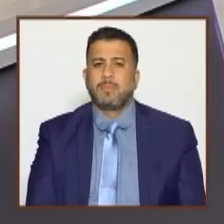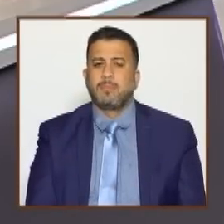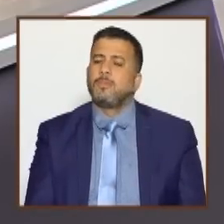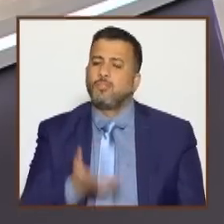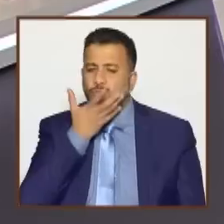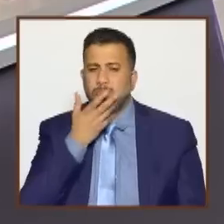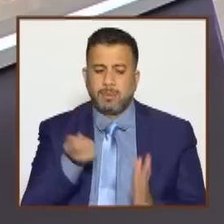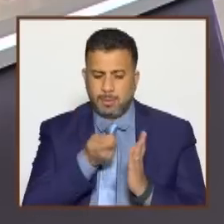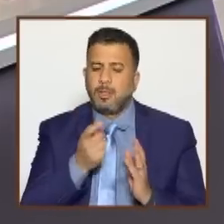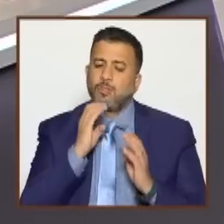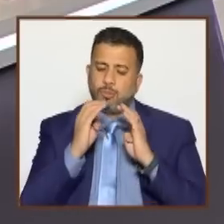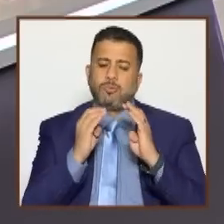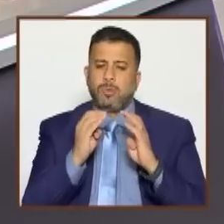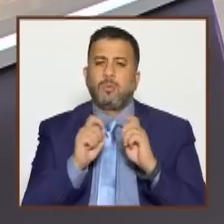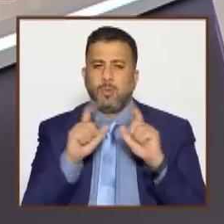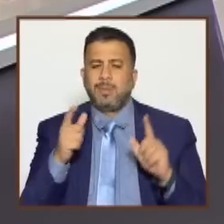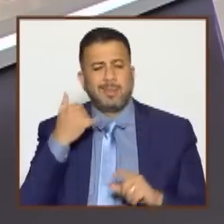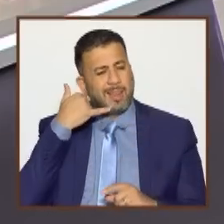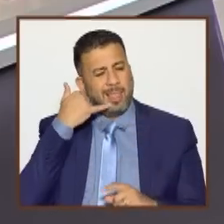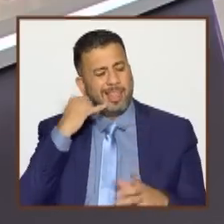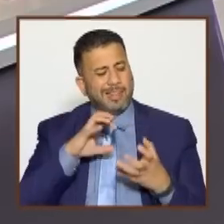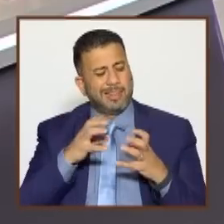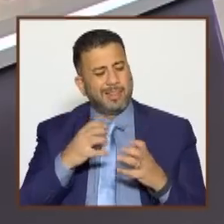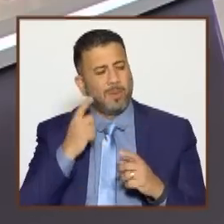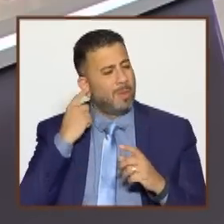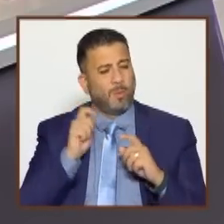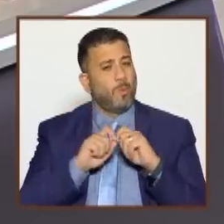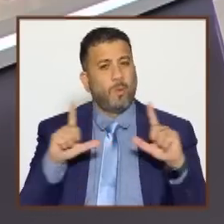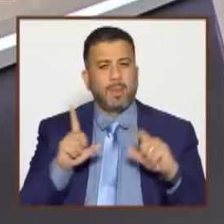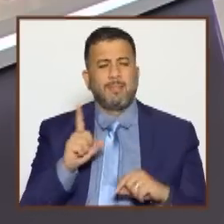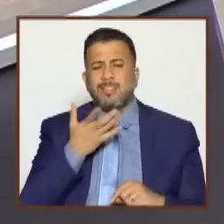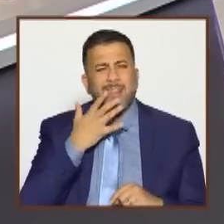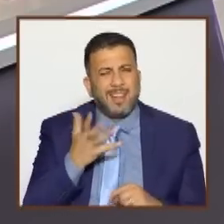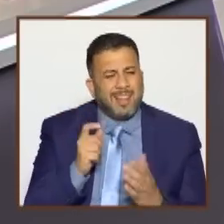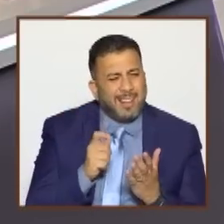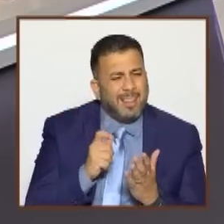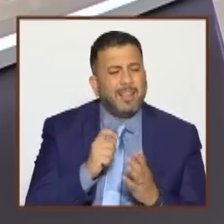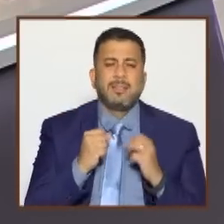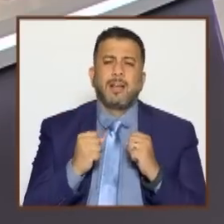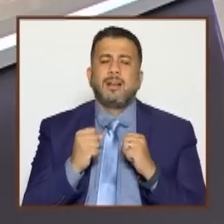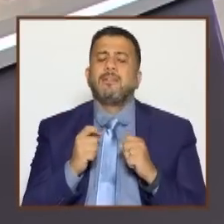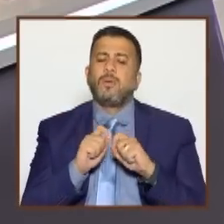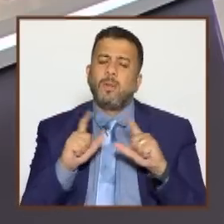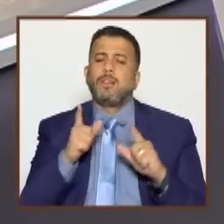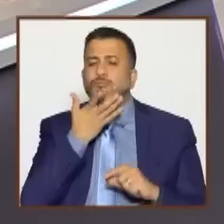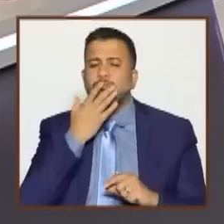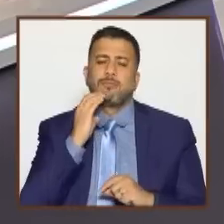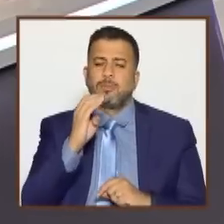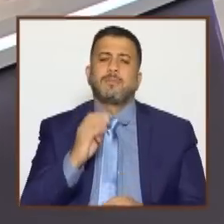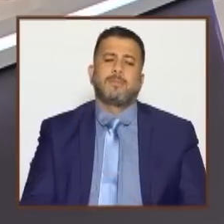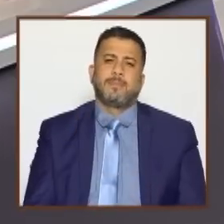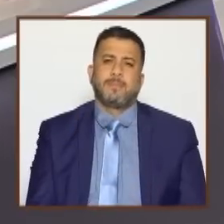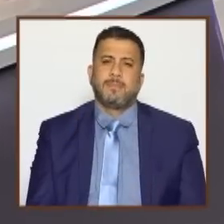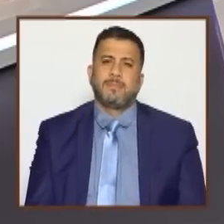ابشري يا عبير، مرحبا مرحبا، تفضل يا مات الله. السلام عليكم. عليكم السلام ورحمة الله. لو